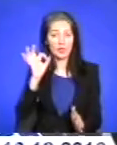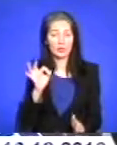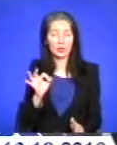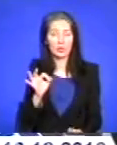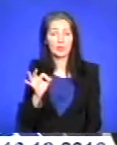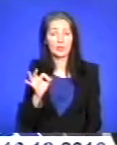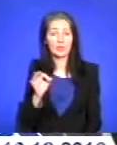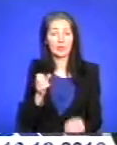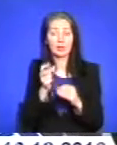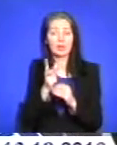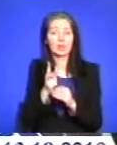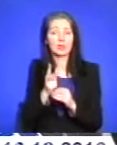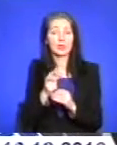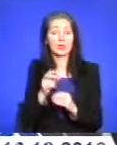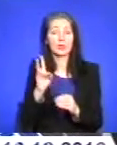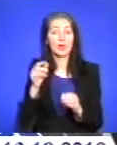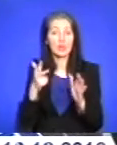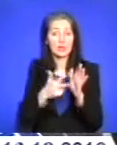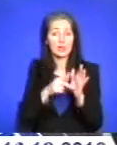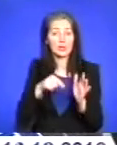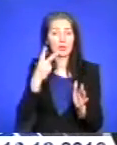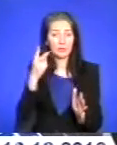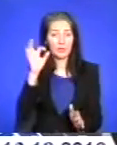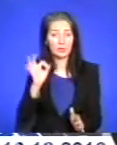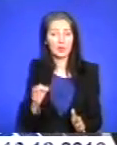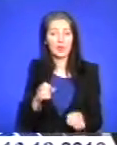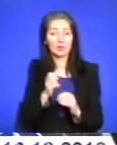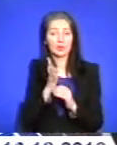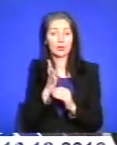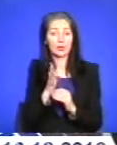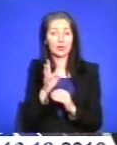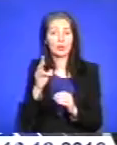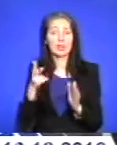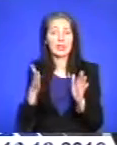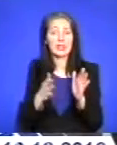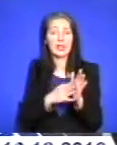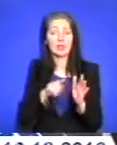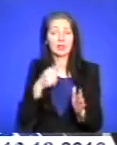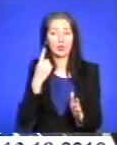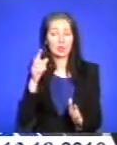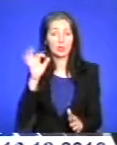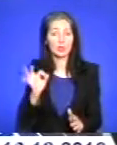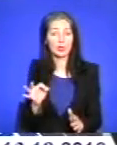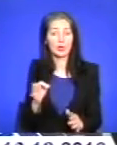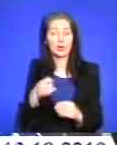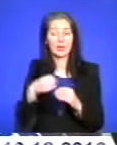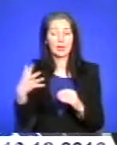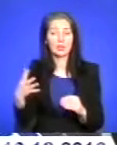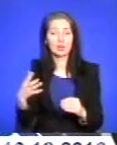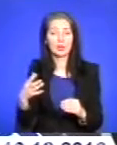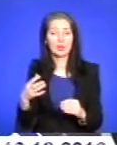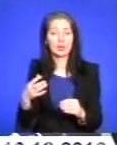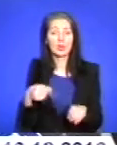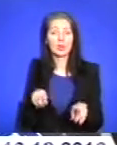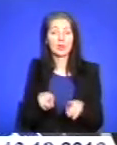6,2%, 13 на 8,2, 14 на 9,1 і 15 теж